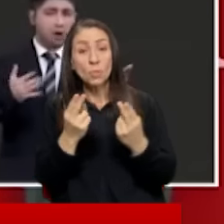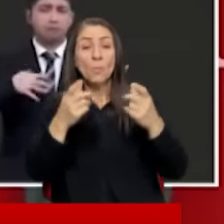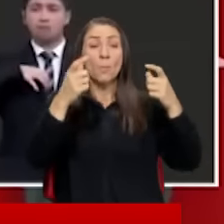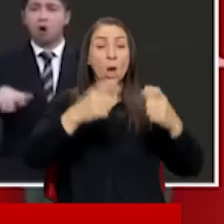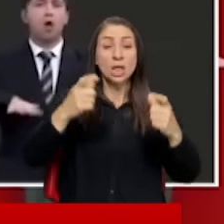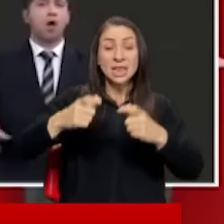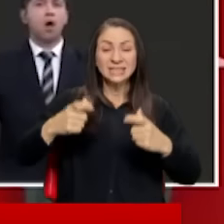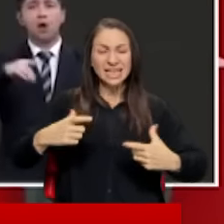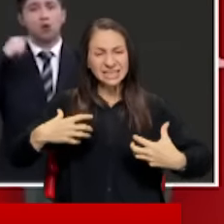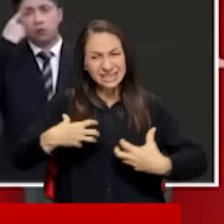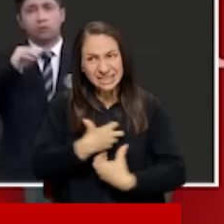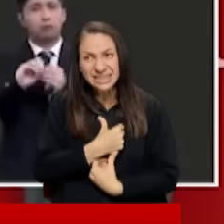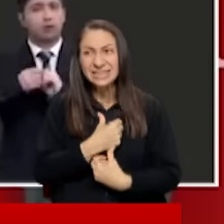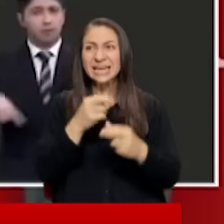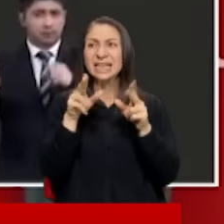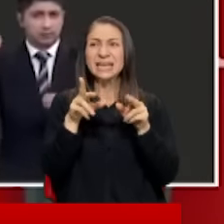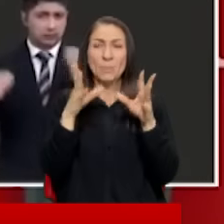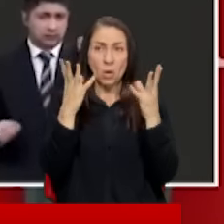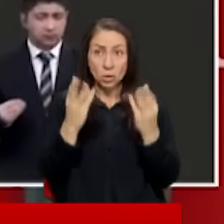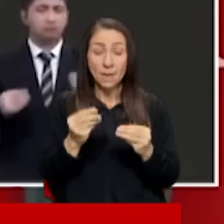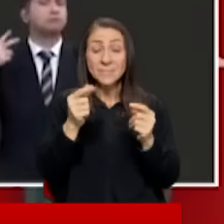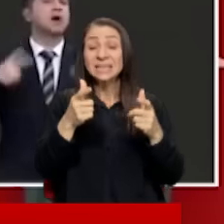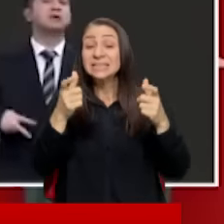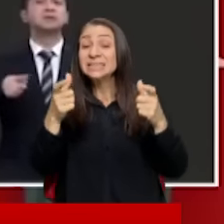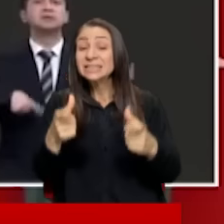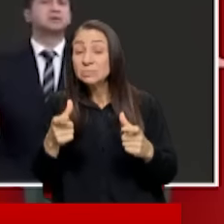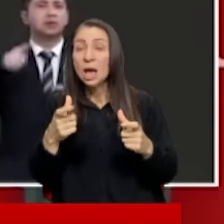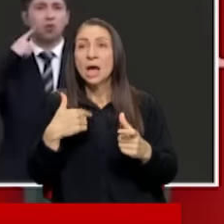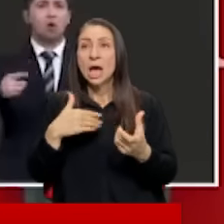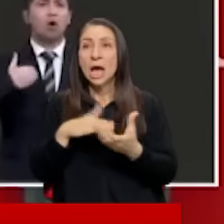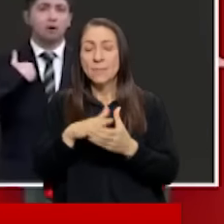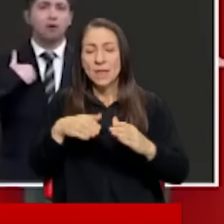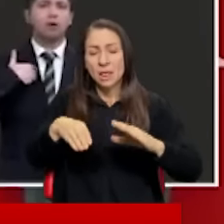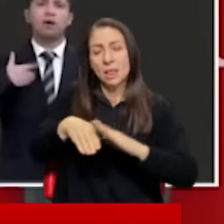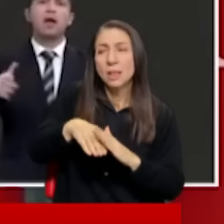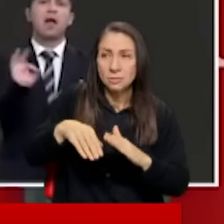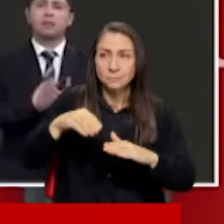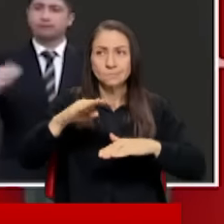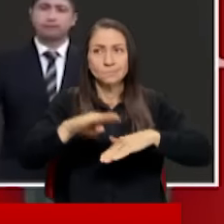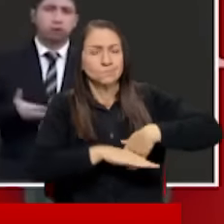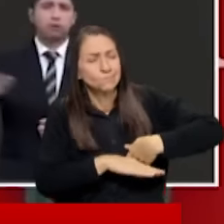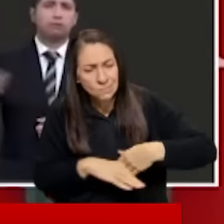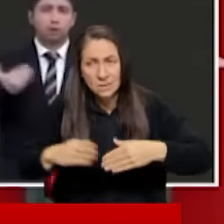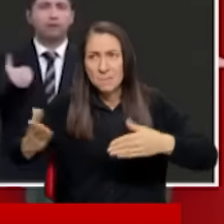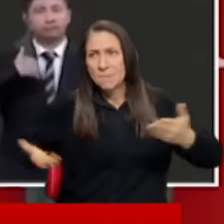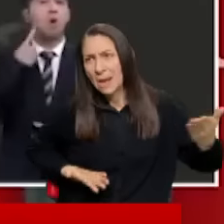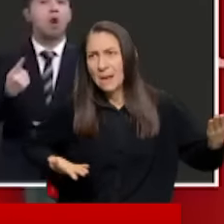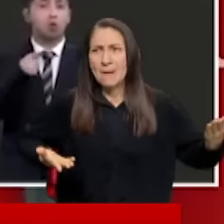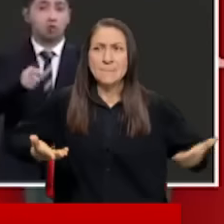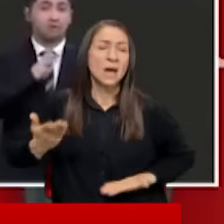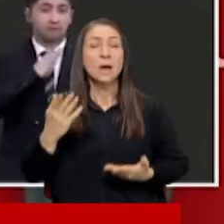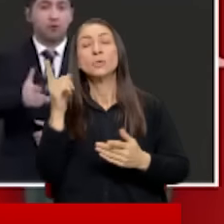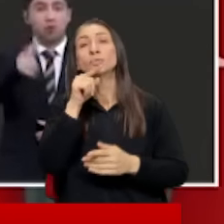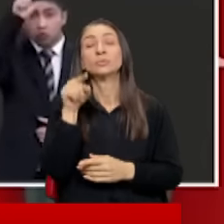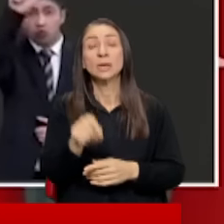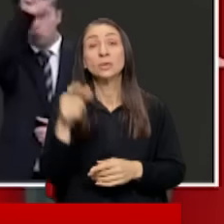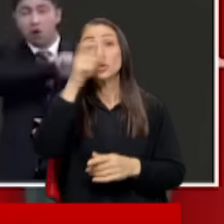bölgesel krizlerin yansımaları, bir kısmı da ayağımıza takılan çelmelerin bedelleridir.